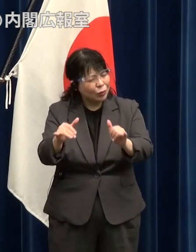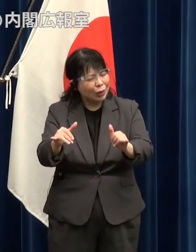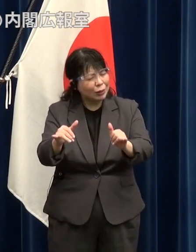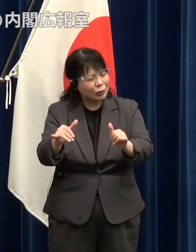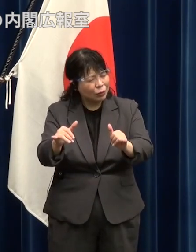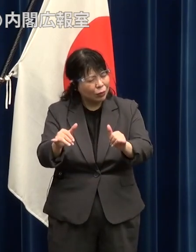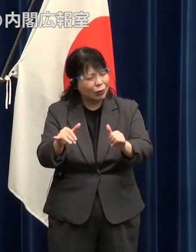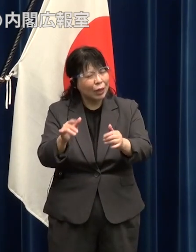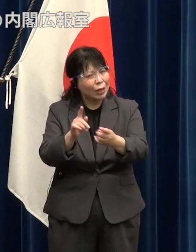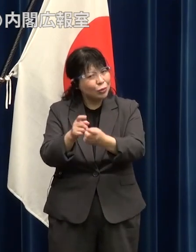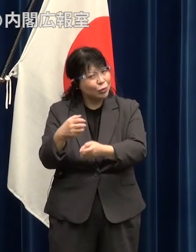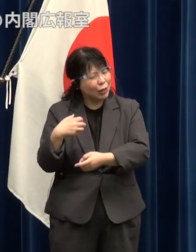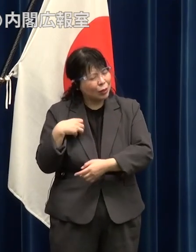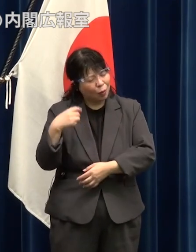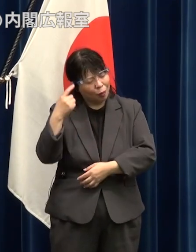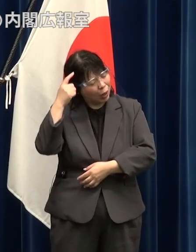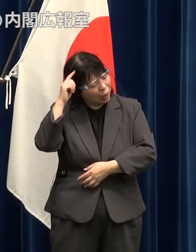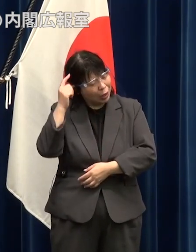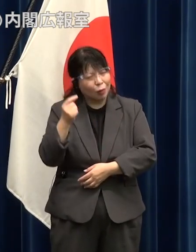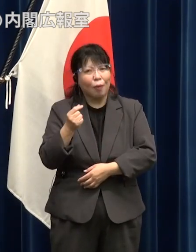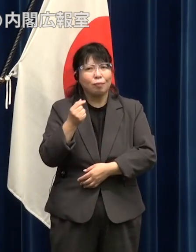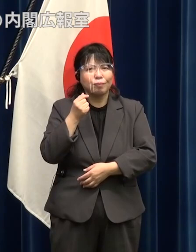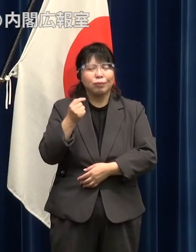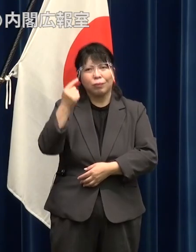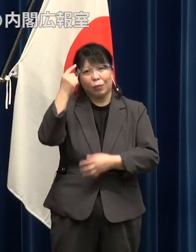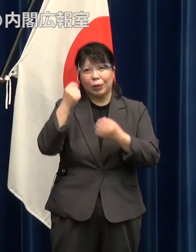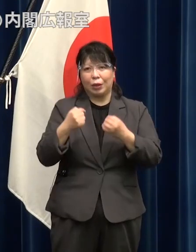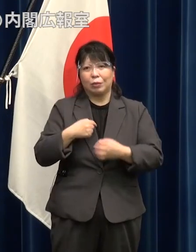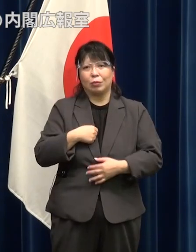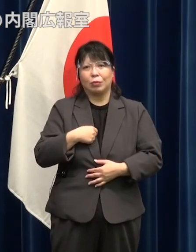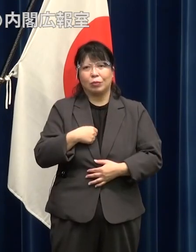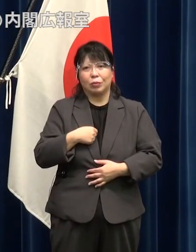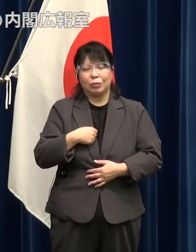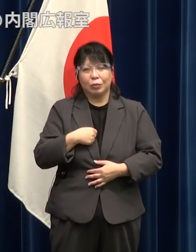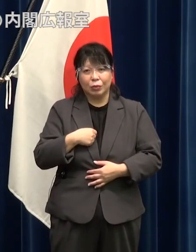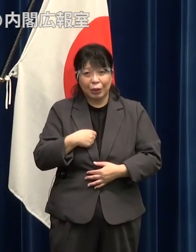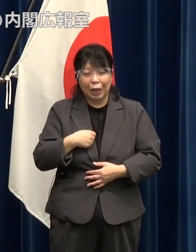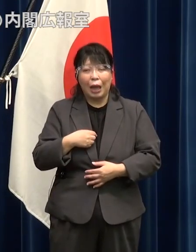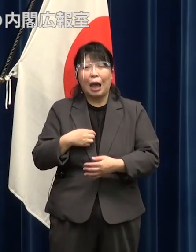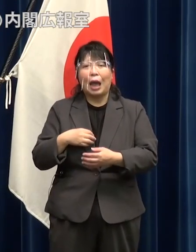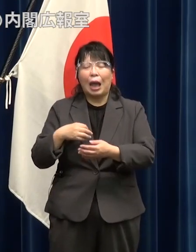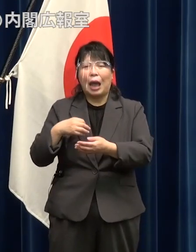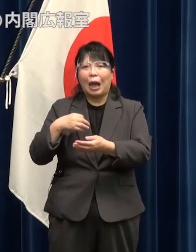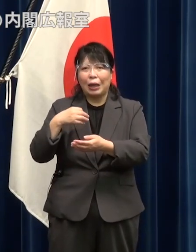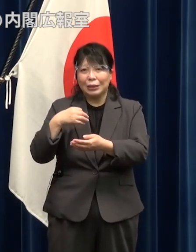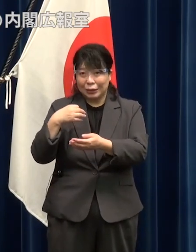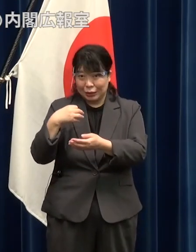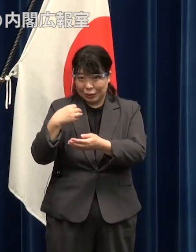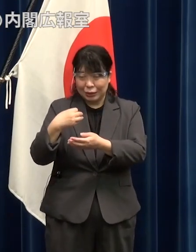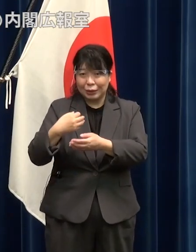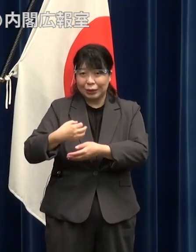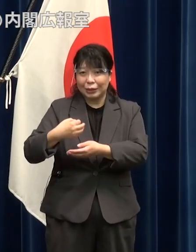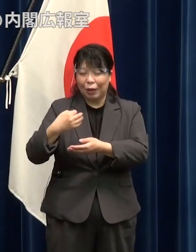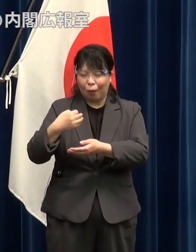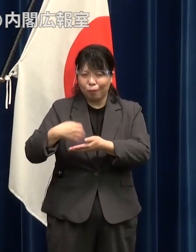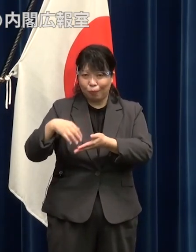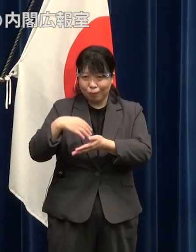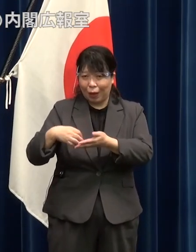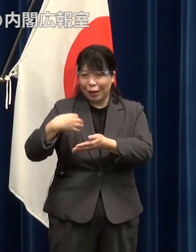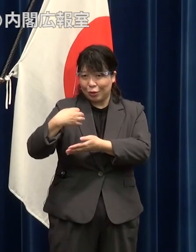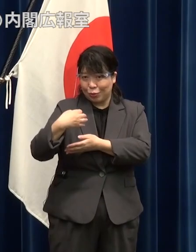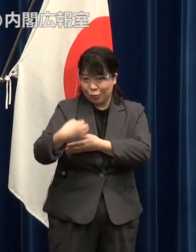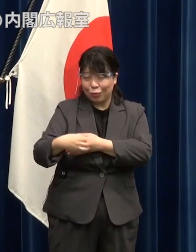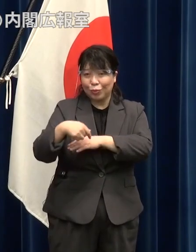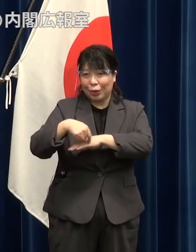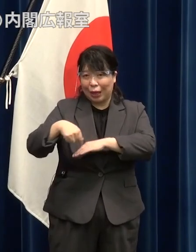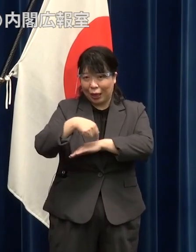。この歳出改革や税外収入の確保など、財源確保のあらゆる努力を